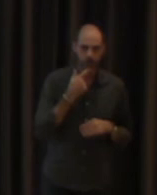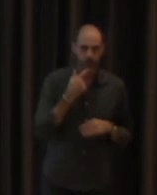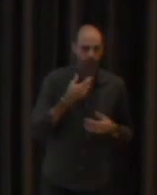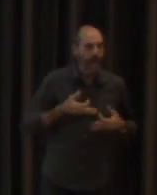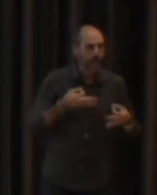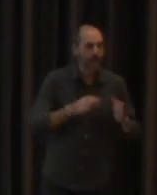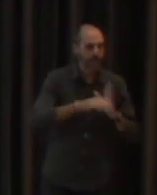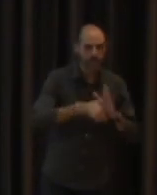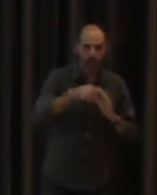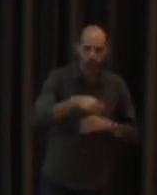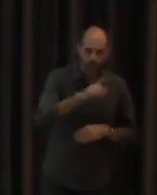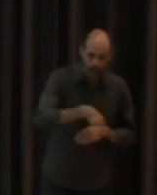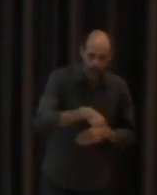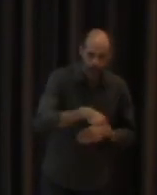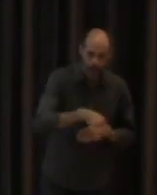també?